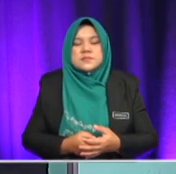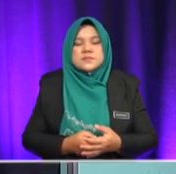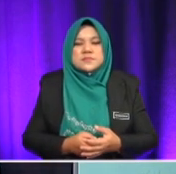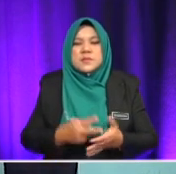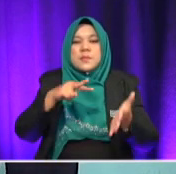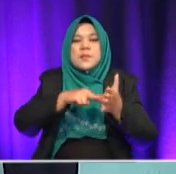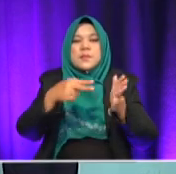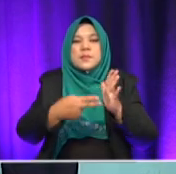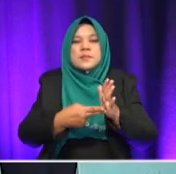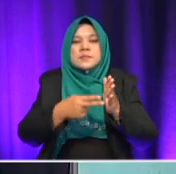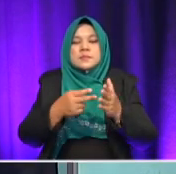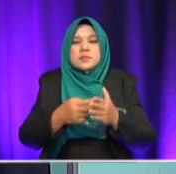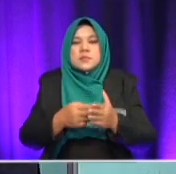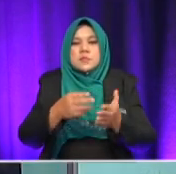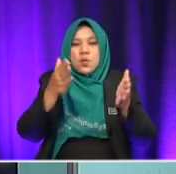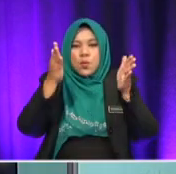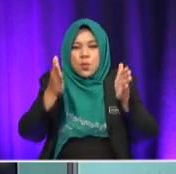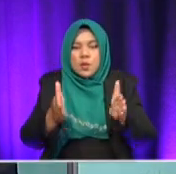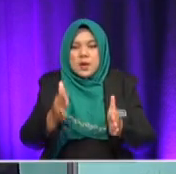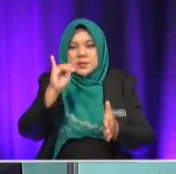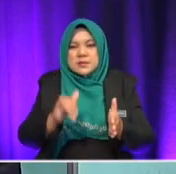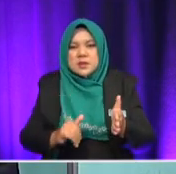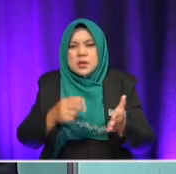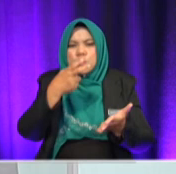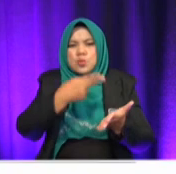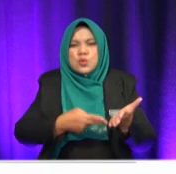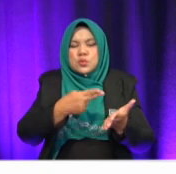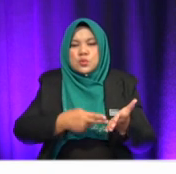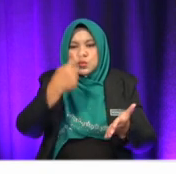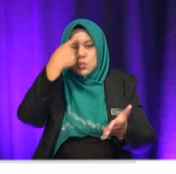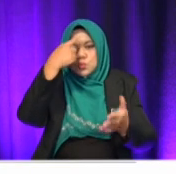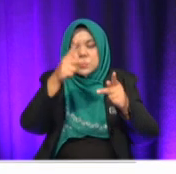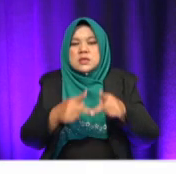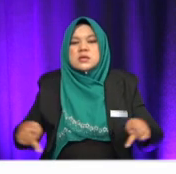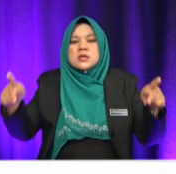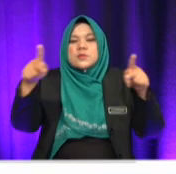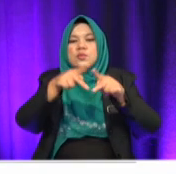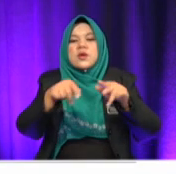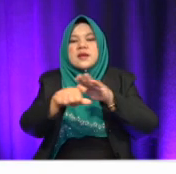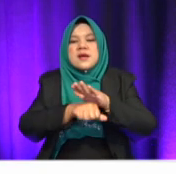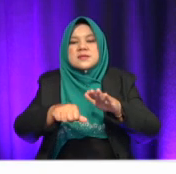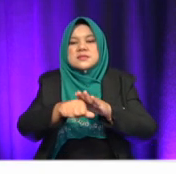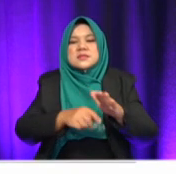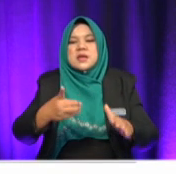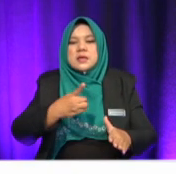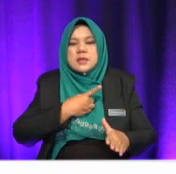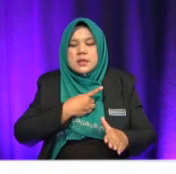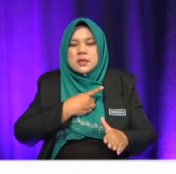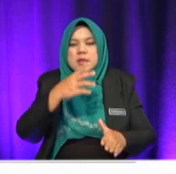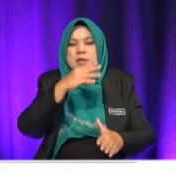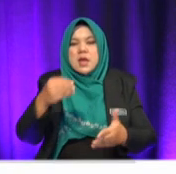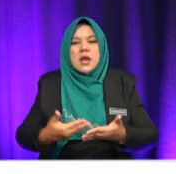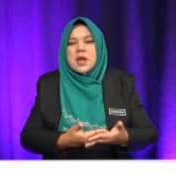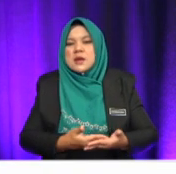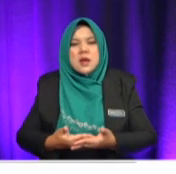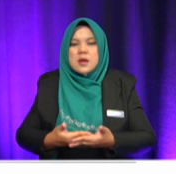tengok pengertian yaitu orang yang dibebani hutang untuk keperluan asas dirinya dan juga tanggungannya dan